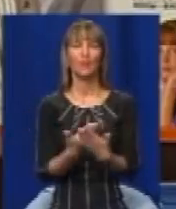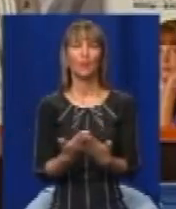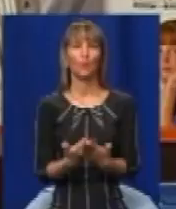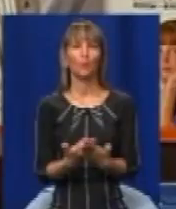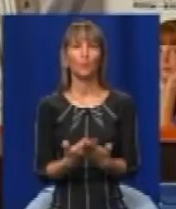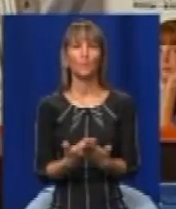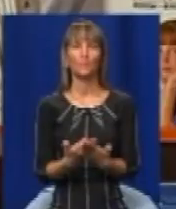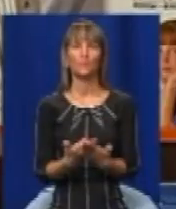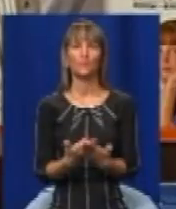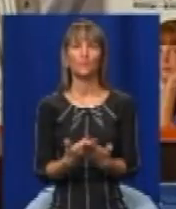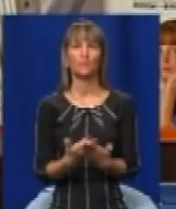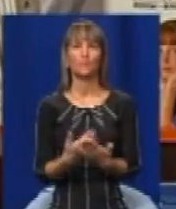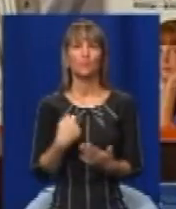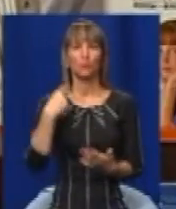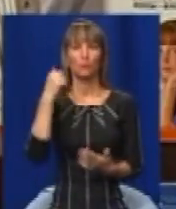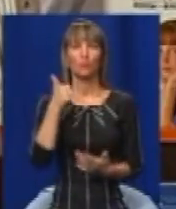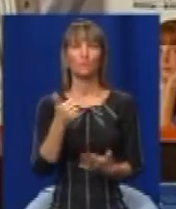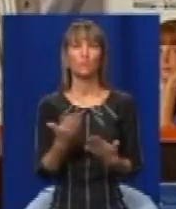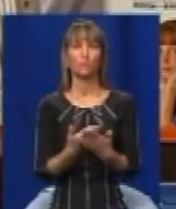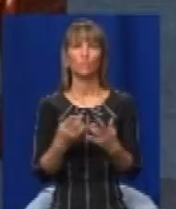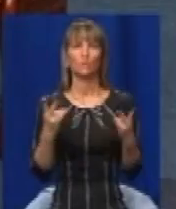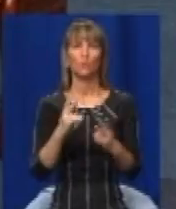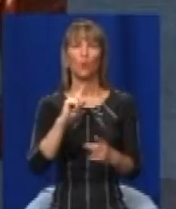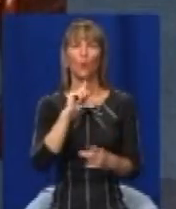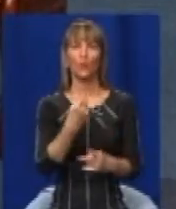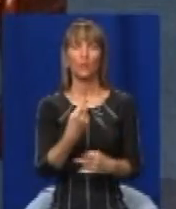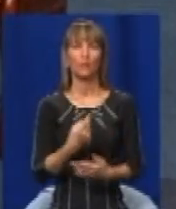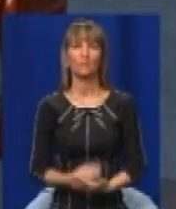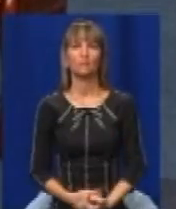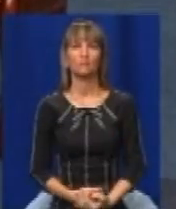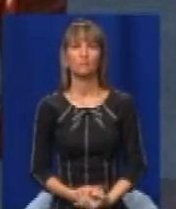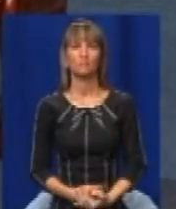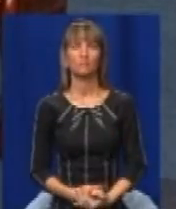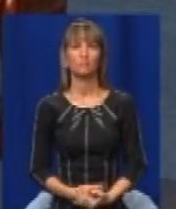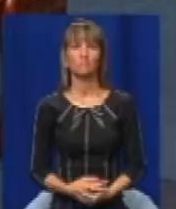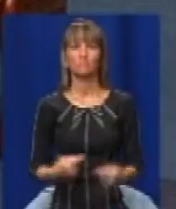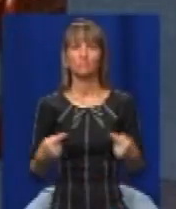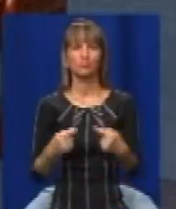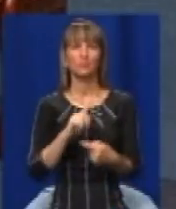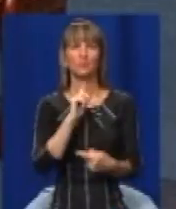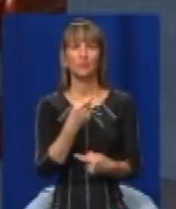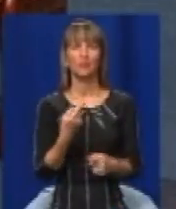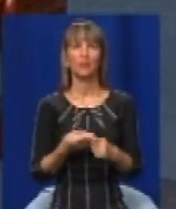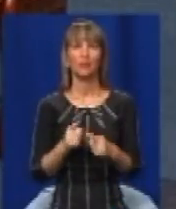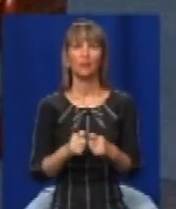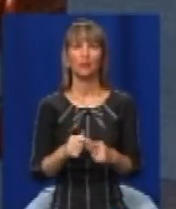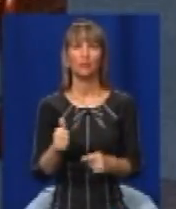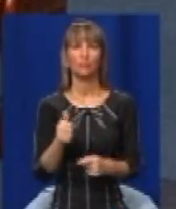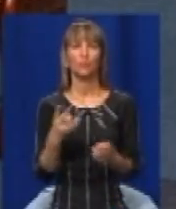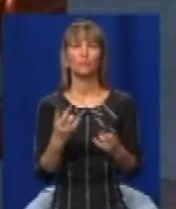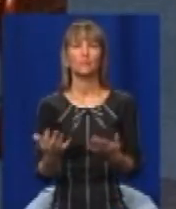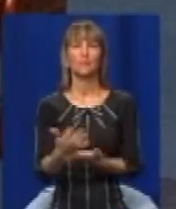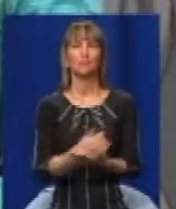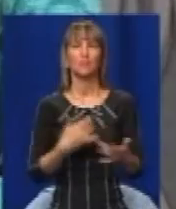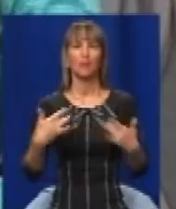Ну, хороший фільм – це нужен год. Ніяк не менше, рік. Ну і це ще, по-перше, дібрати